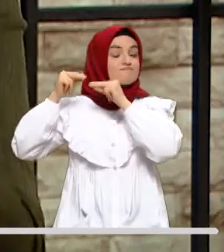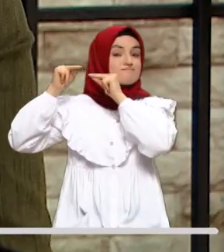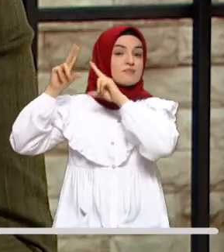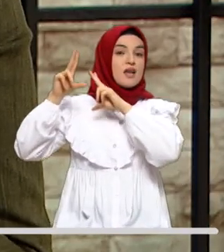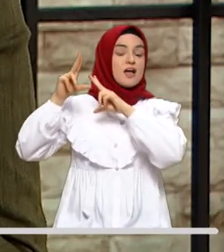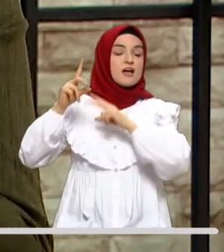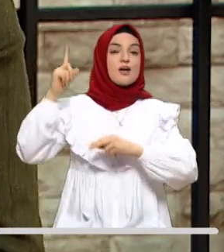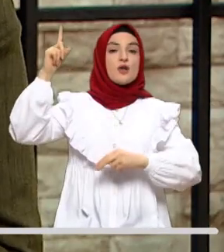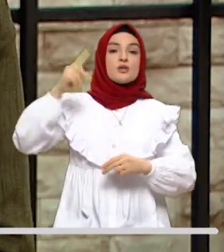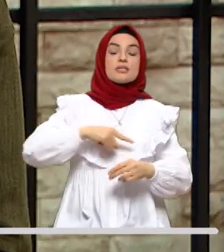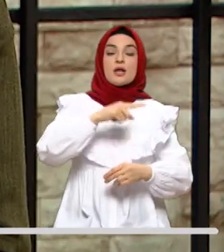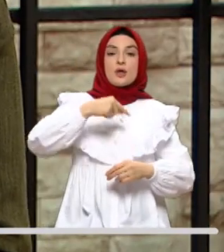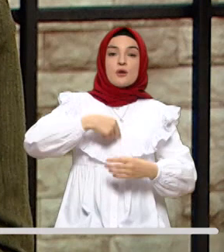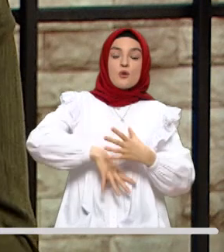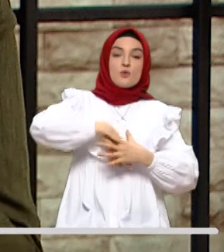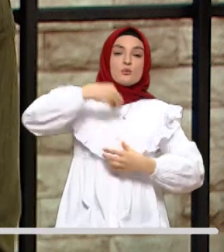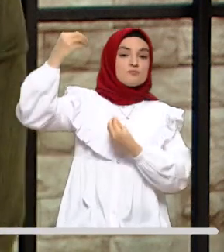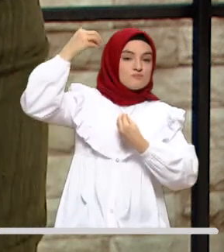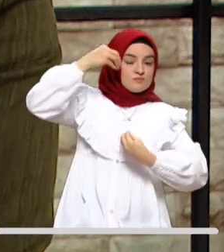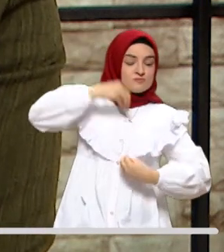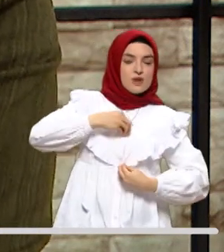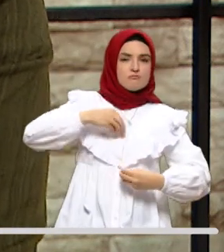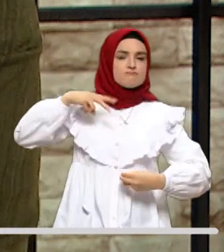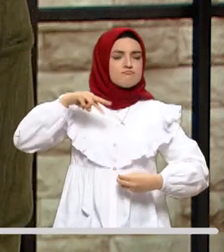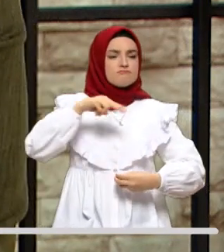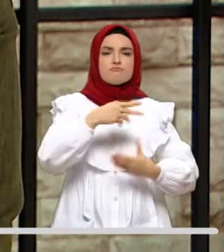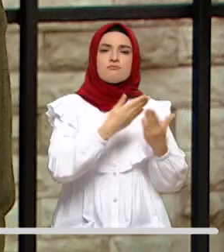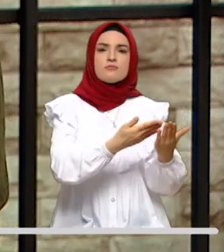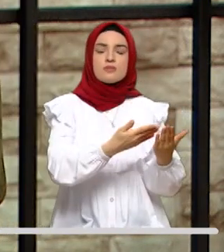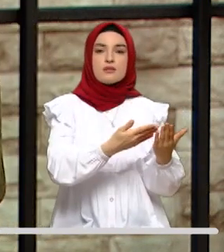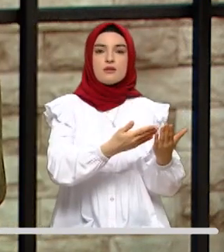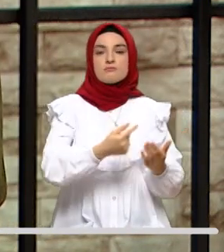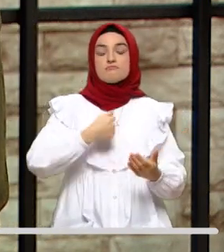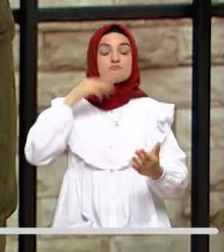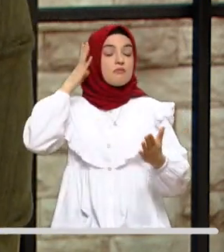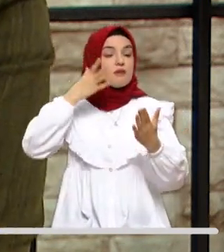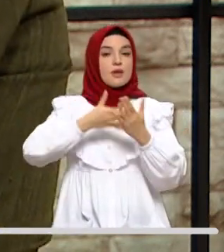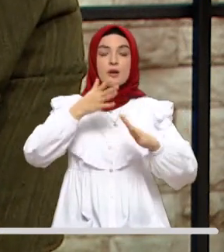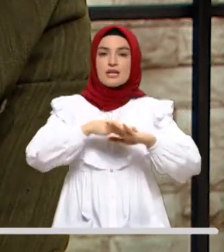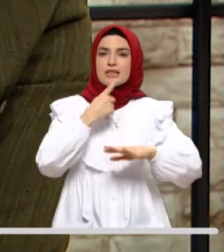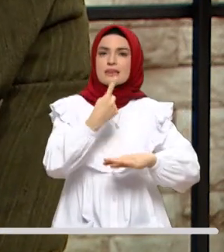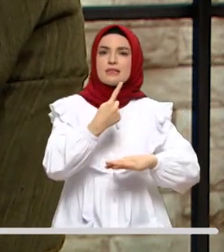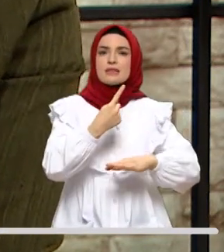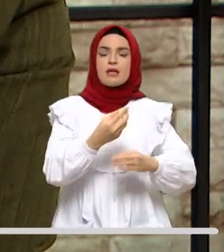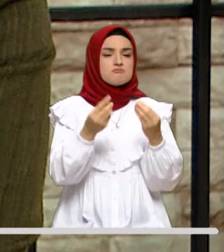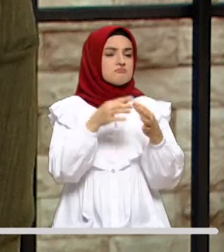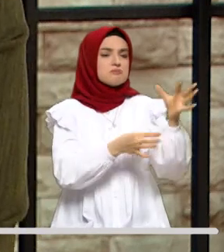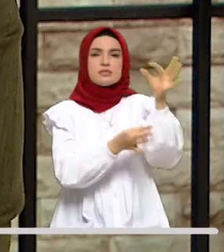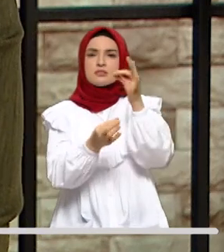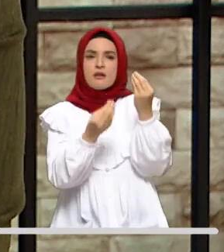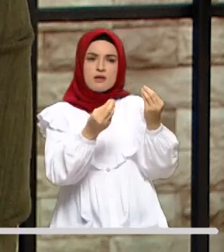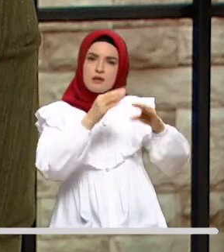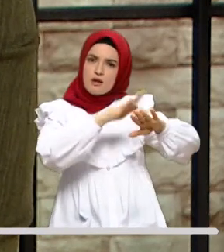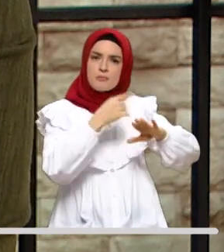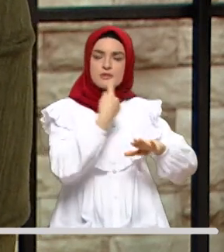ruhumuzu tekrar teslim etti ve dedi ki yürü ey kulum bana ibadet et. İnsanlara iyilik yap değil mi?